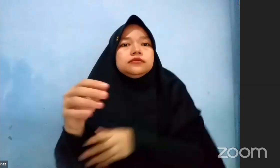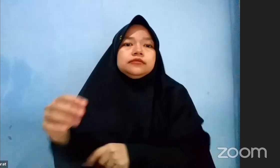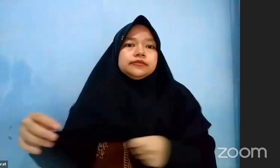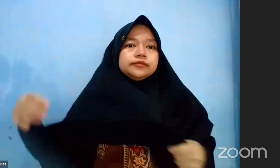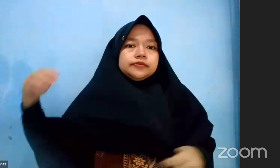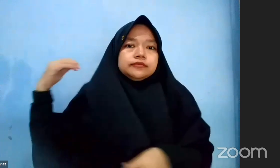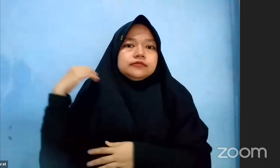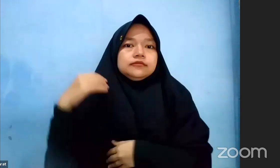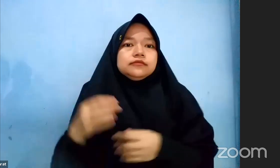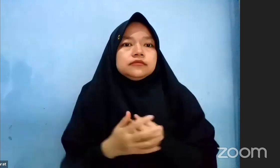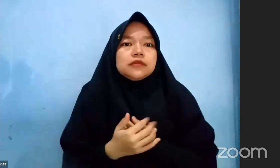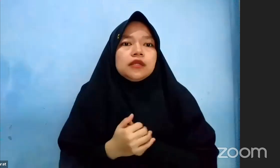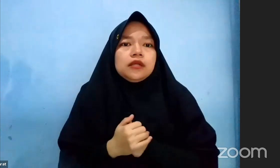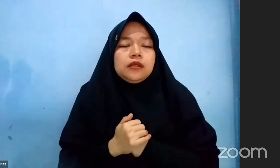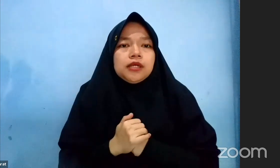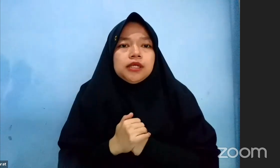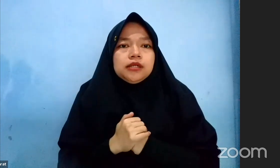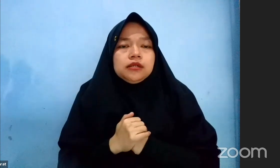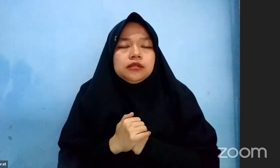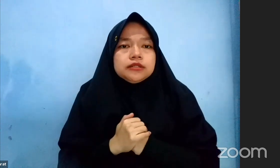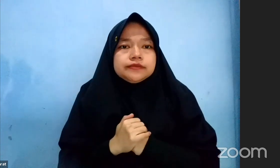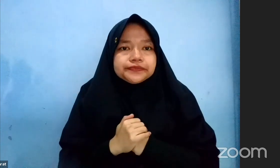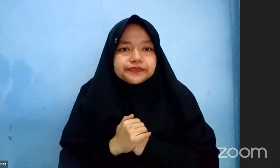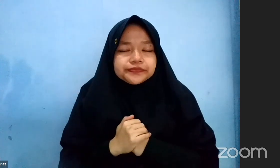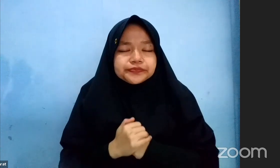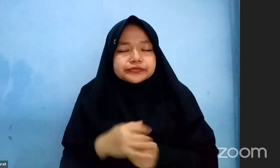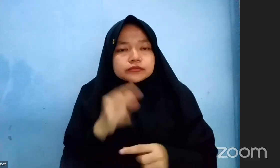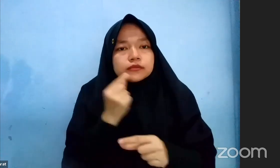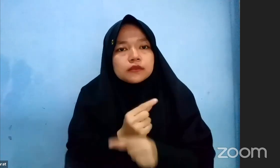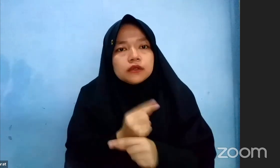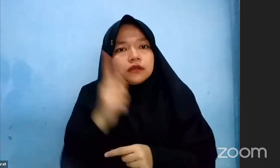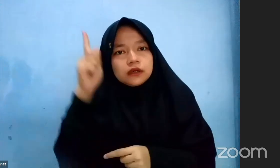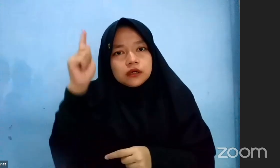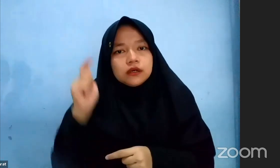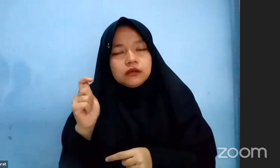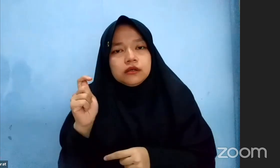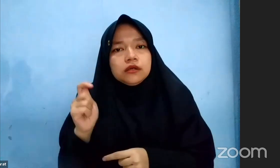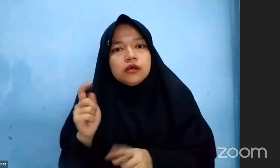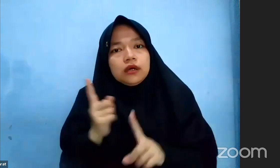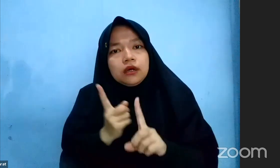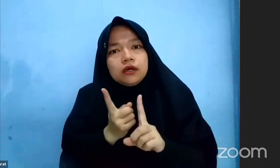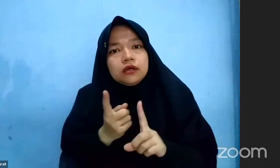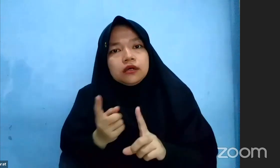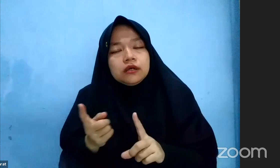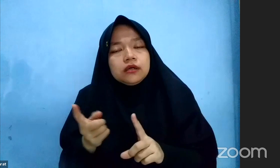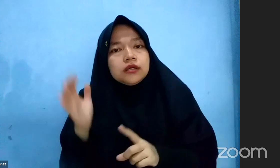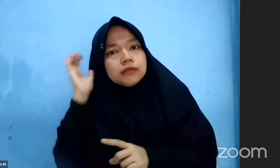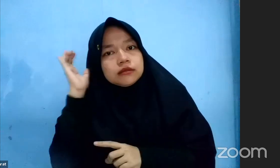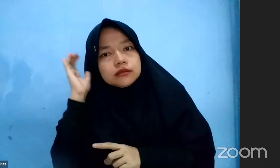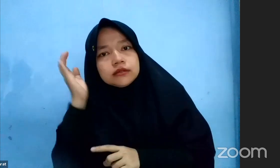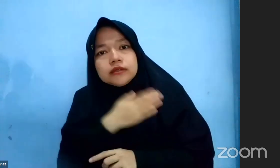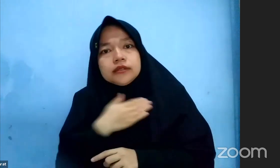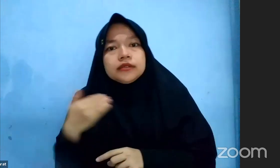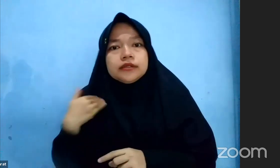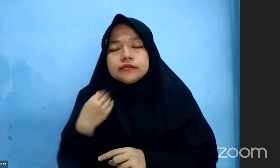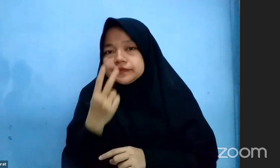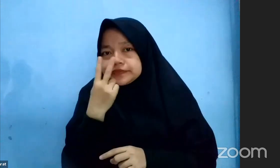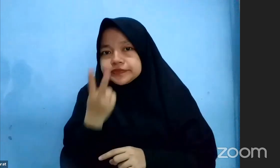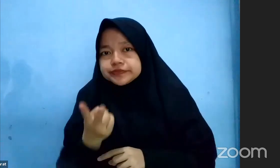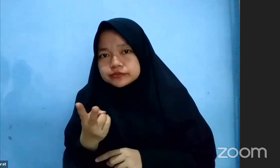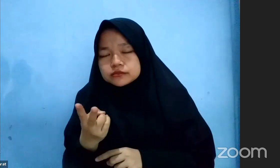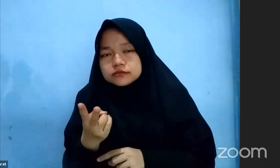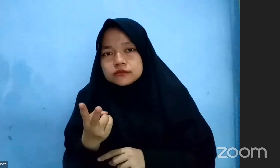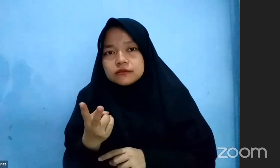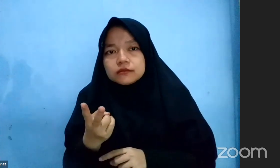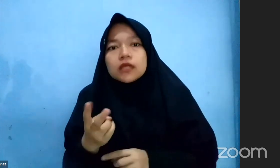lalu dia berbagi ke orang tuanya dia minta kepada orang tua untuk mendengarkan dulu jangan langsung diberikan ke siswa